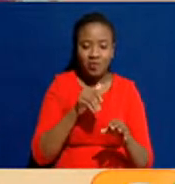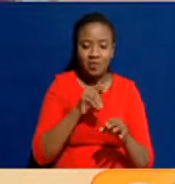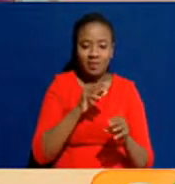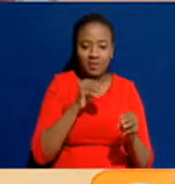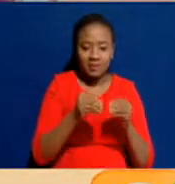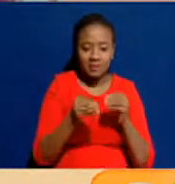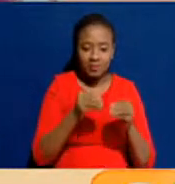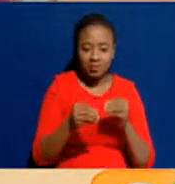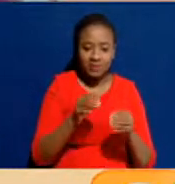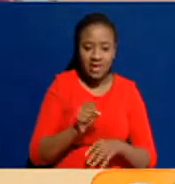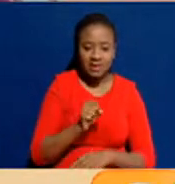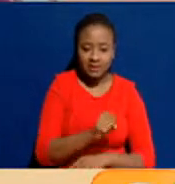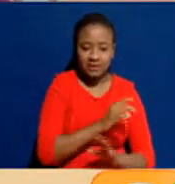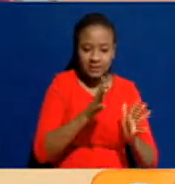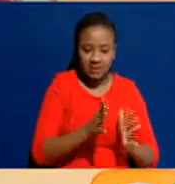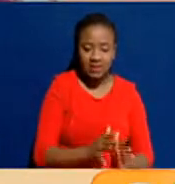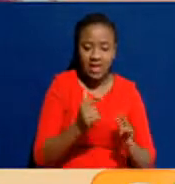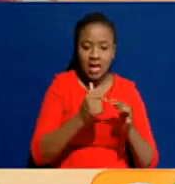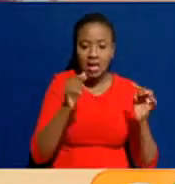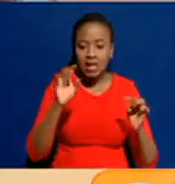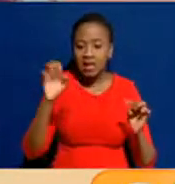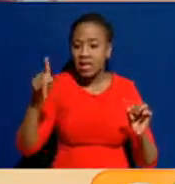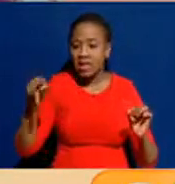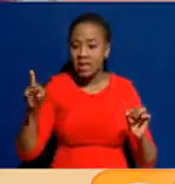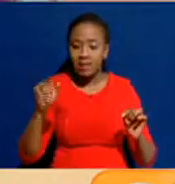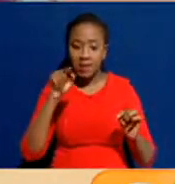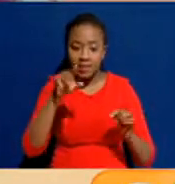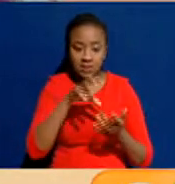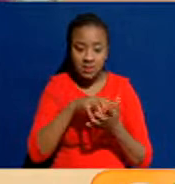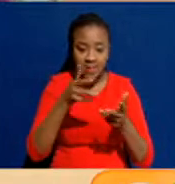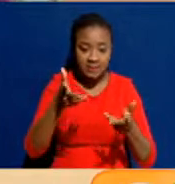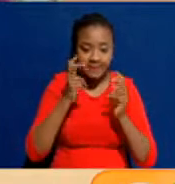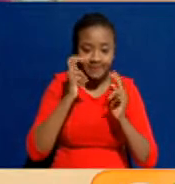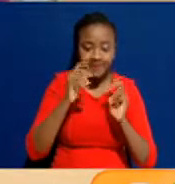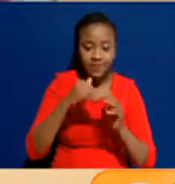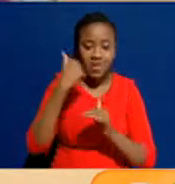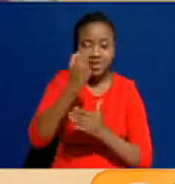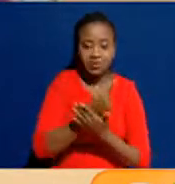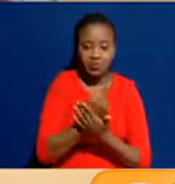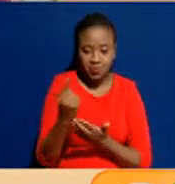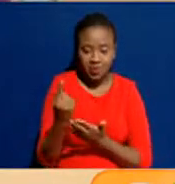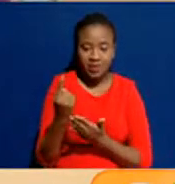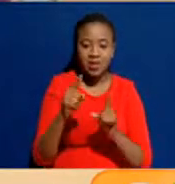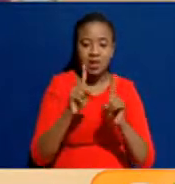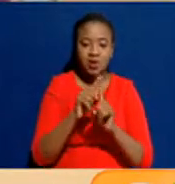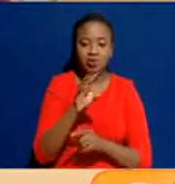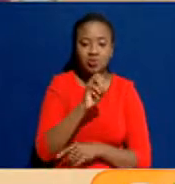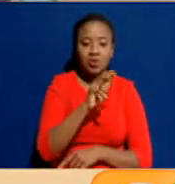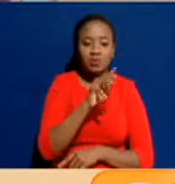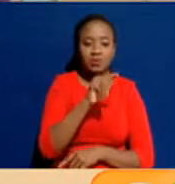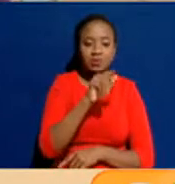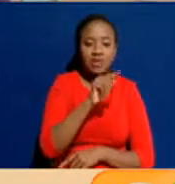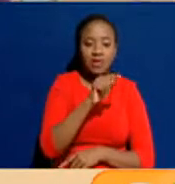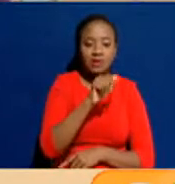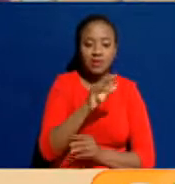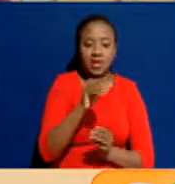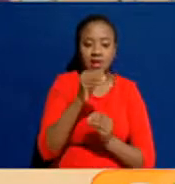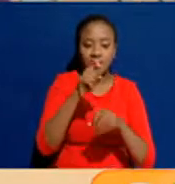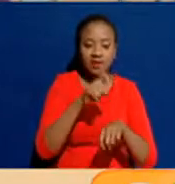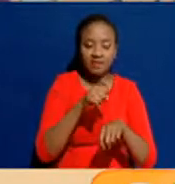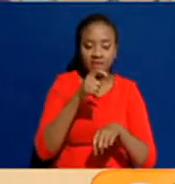Okiya Omtatah dhidi ya EPRA itatajwa rasmi wiki ijayo, huku Omtatah akipewa